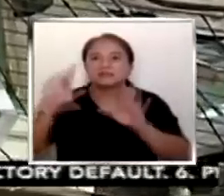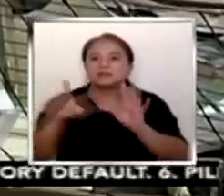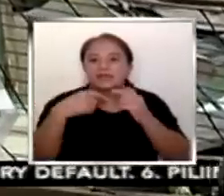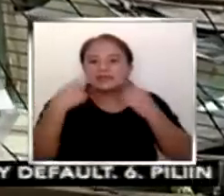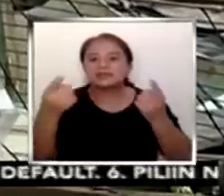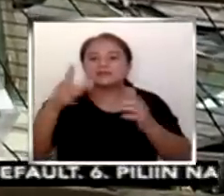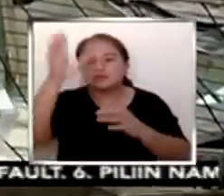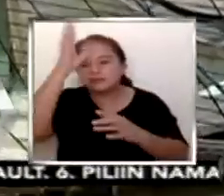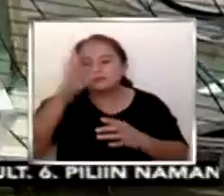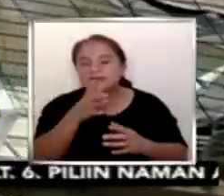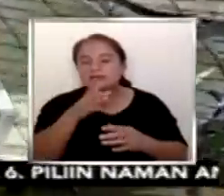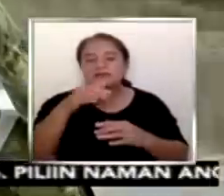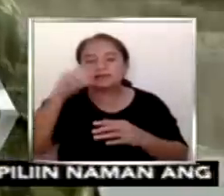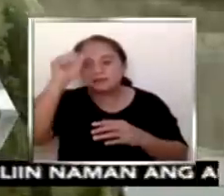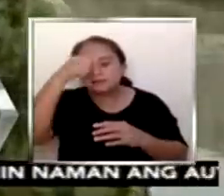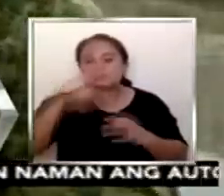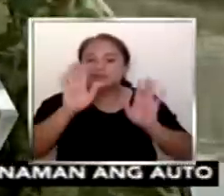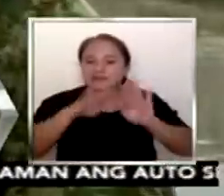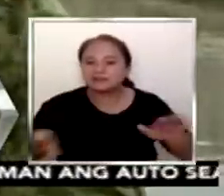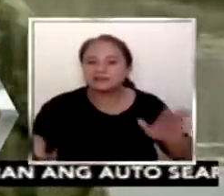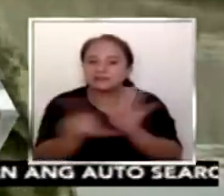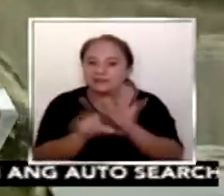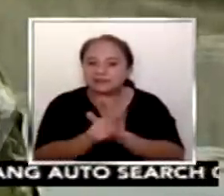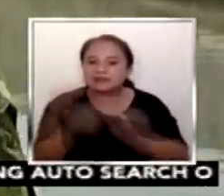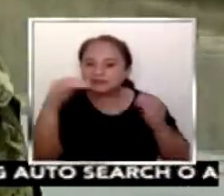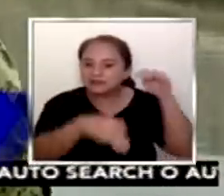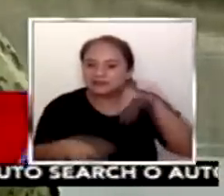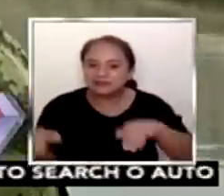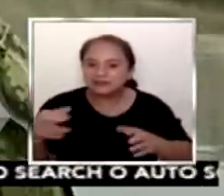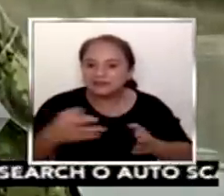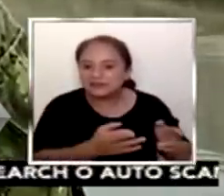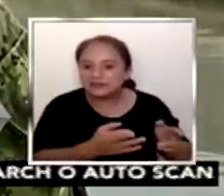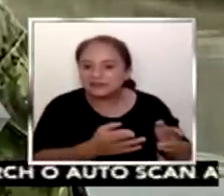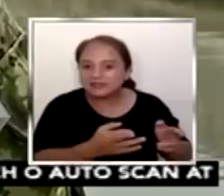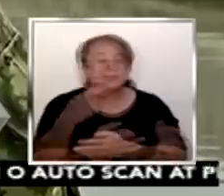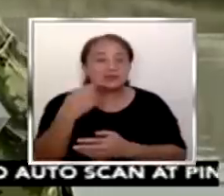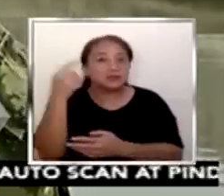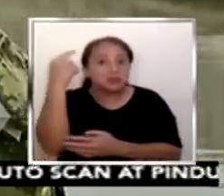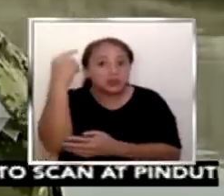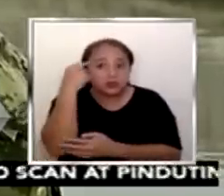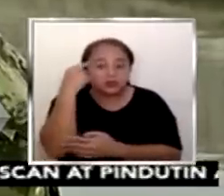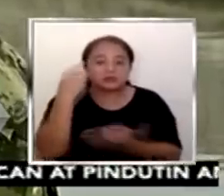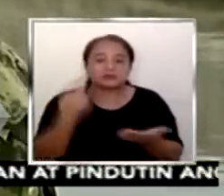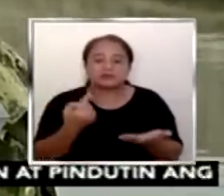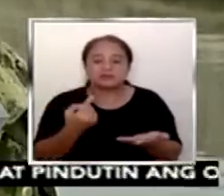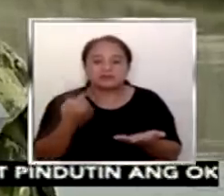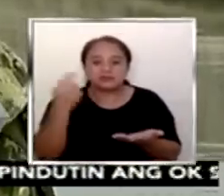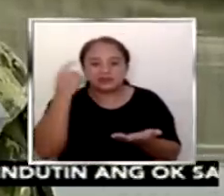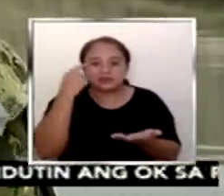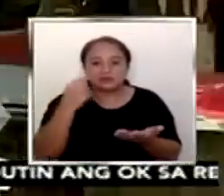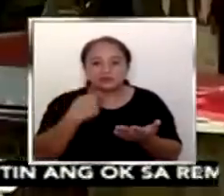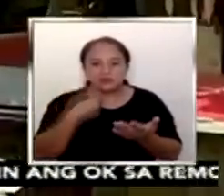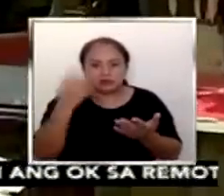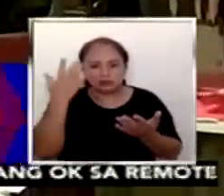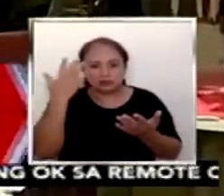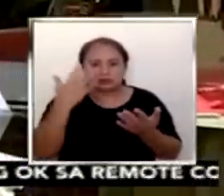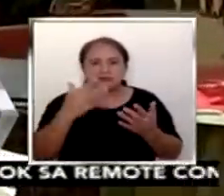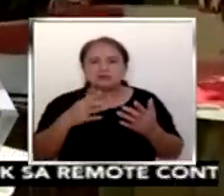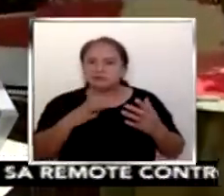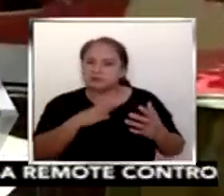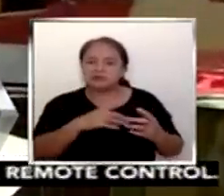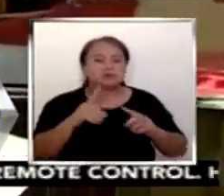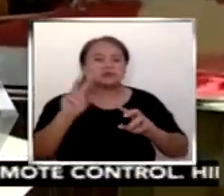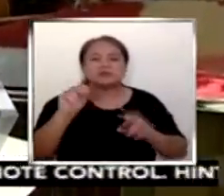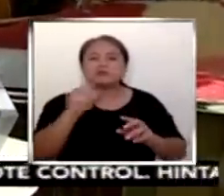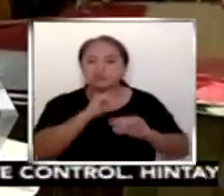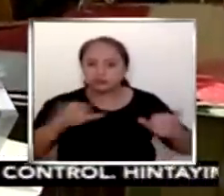po, sa tabi ng creek. Ang akala kasi nila dito is maluwag na tayo, hindi nila alam na MECQ pa rin tayo. Kapag di